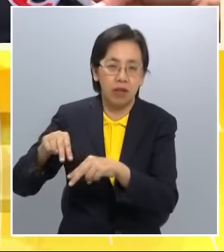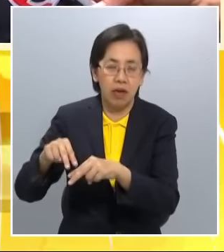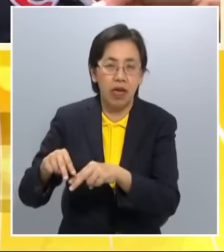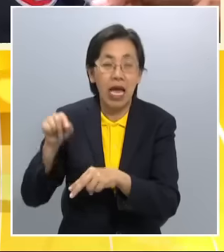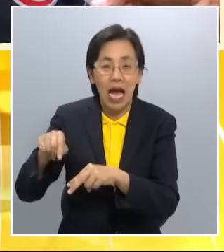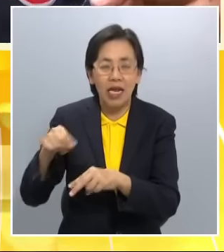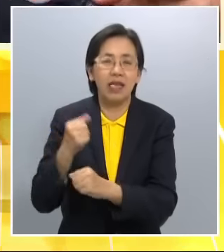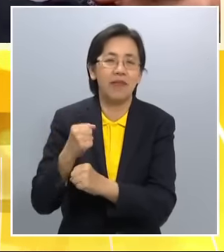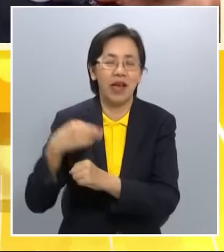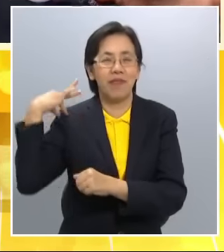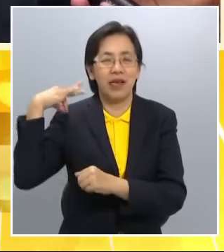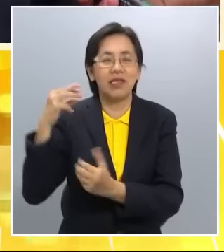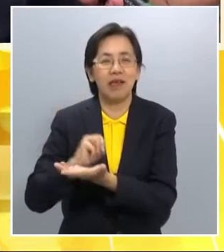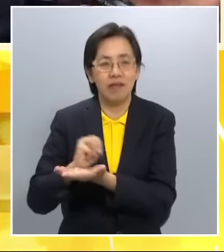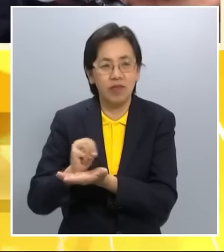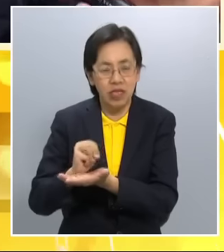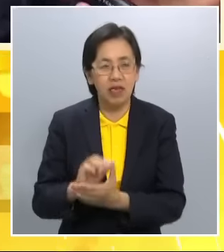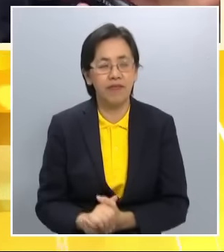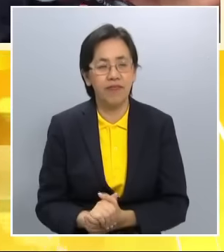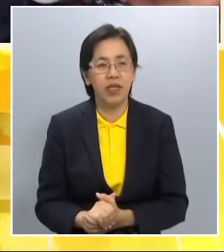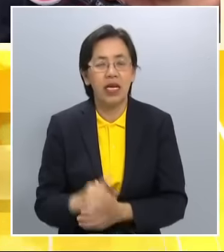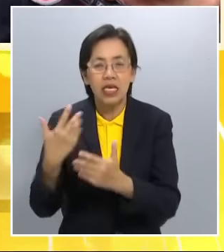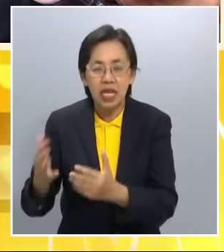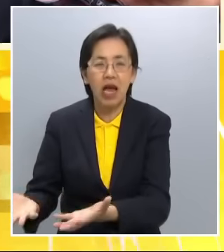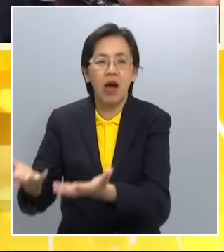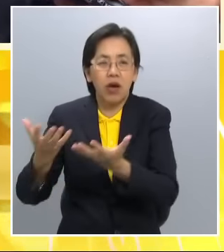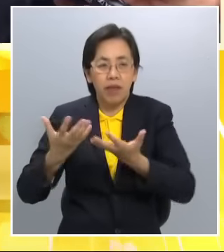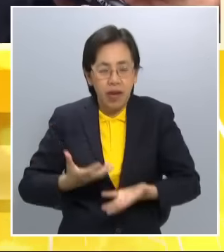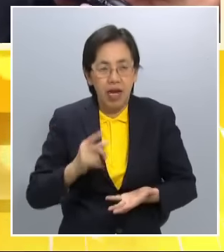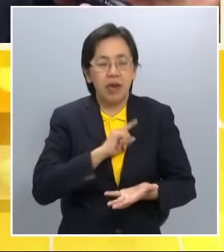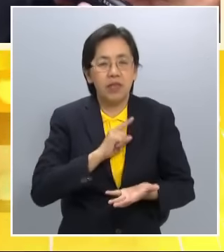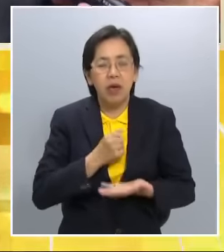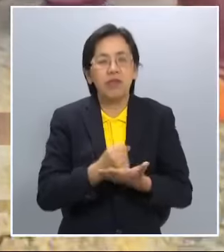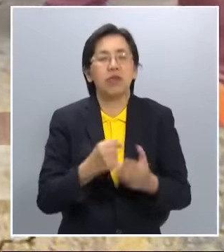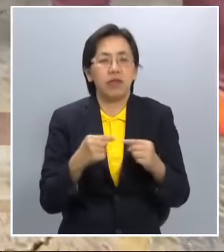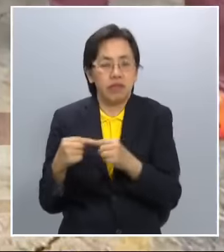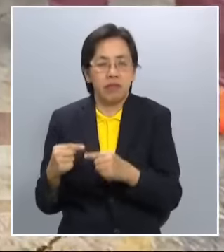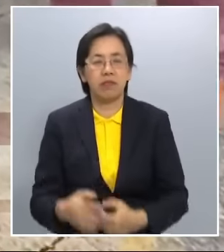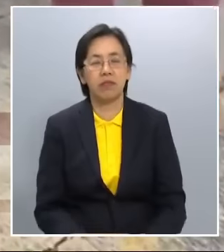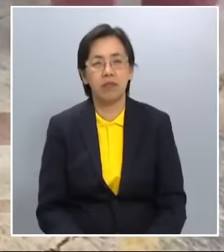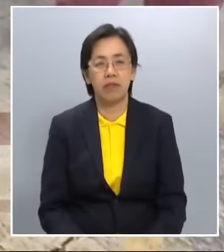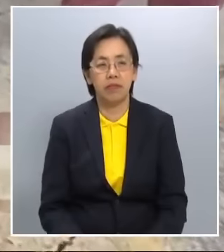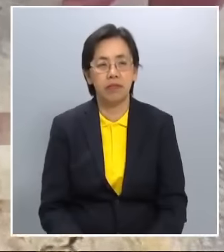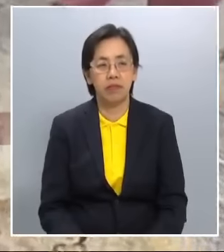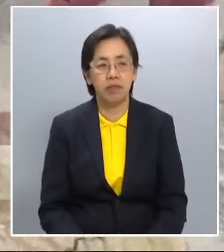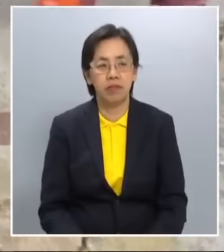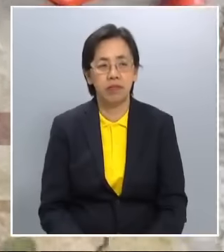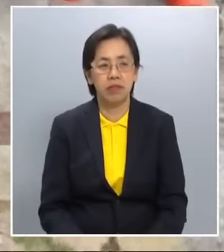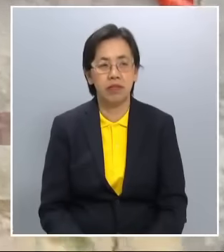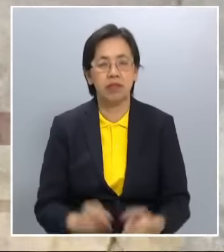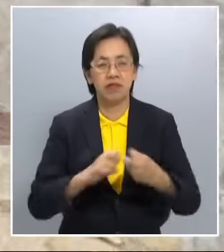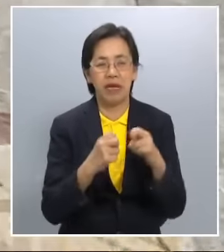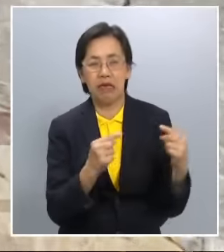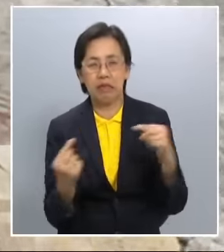ทางมูลนิธิด้วยแล้วทางพี่อีทก็ยกน้องหมาให้กับเราในการที่จะช่วยเหลือต่อไปค่ะ คือตอนนั้นก็พิพาทกัน